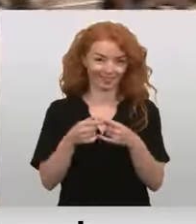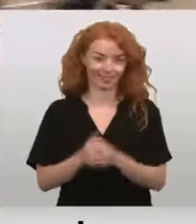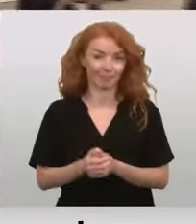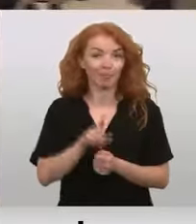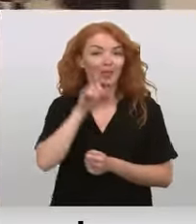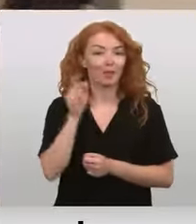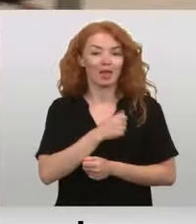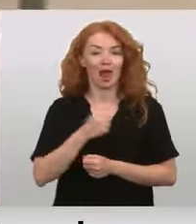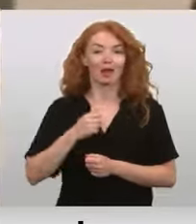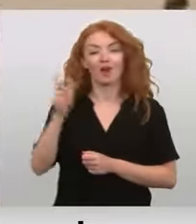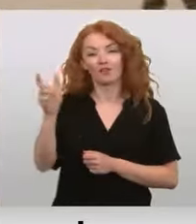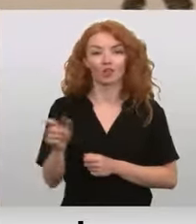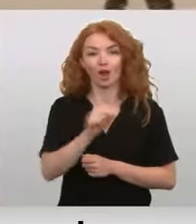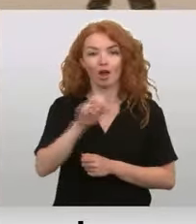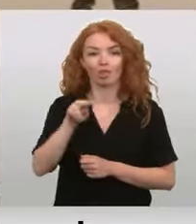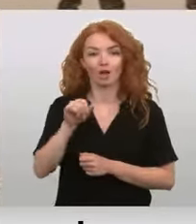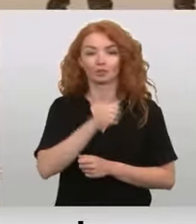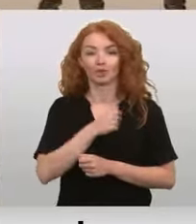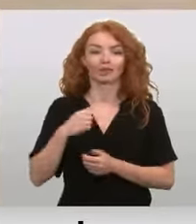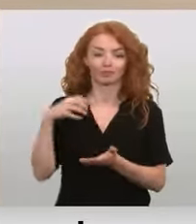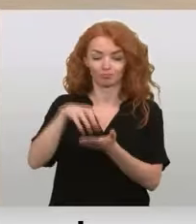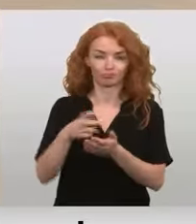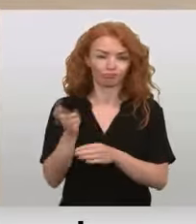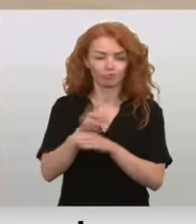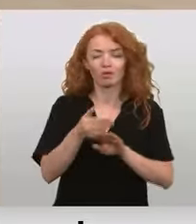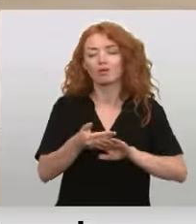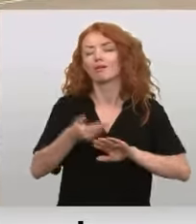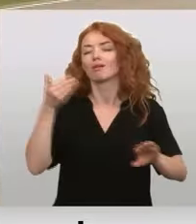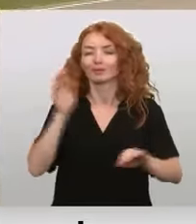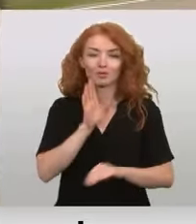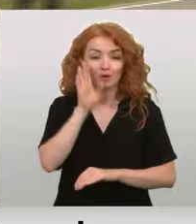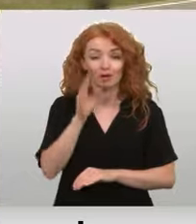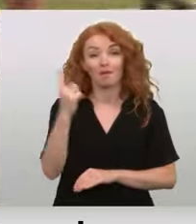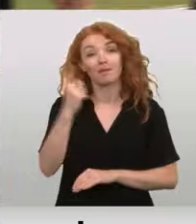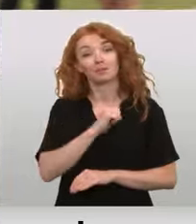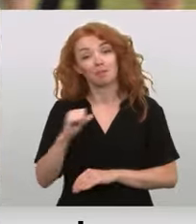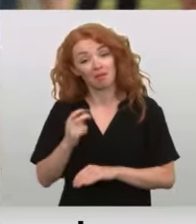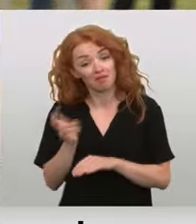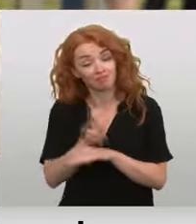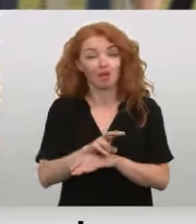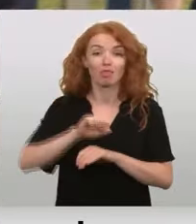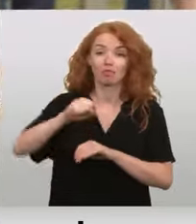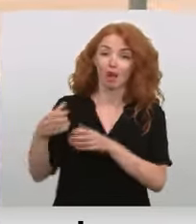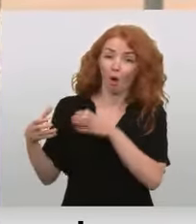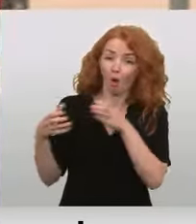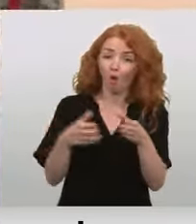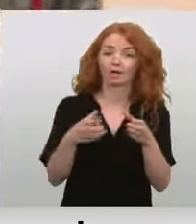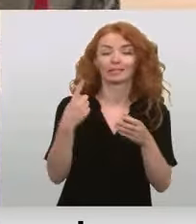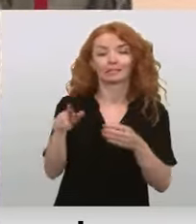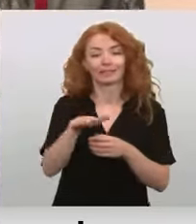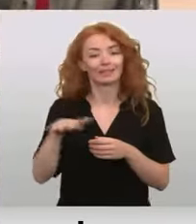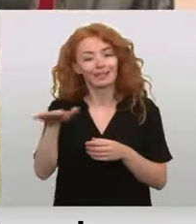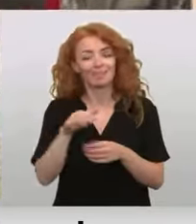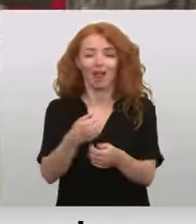Jaunie karavīri Ādažu militārajā bāzē ieradās jau no agra rīta. Kāds ieradās viens pats, kāds ar draugiem, cits ar ģimeni, lai